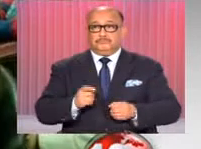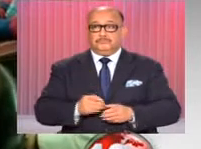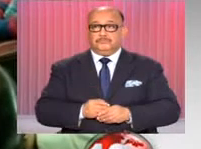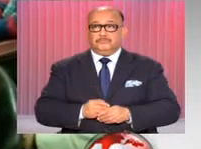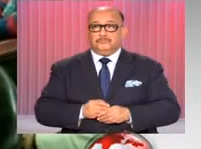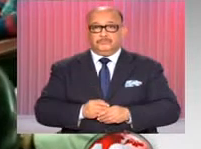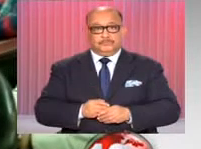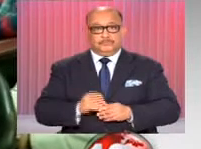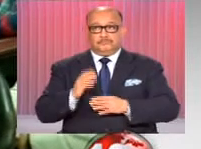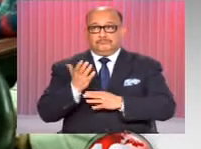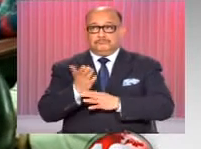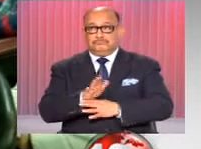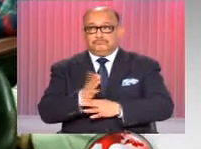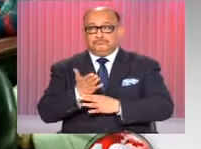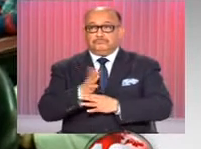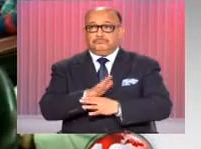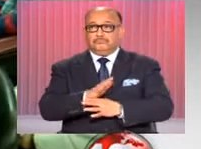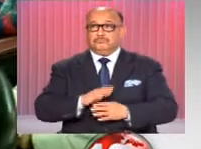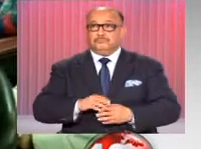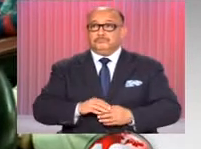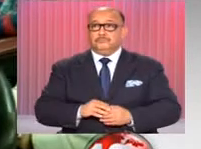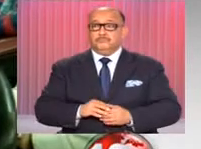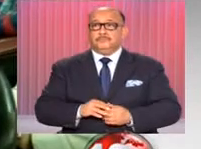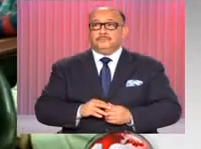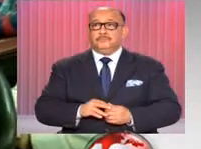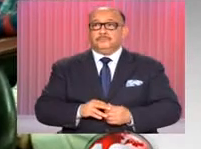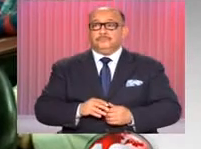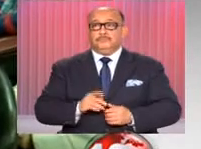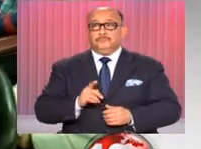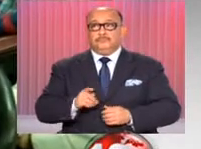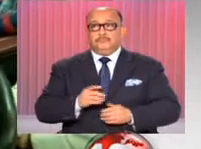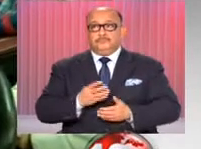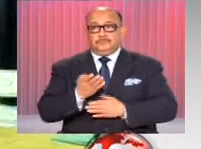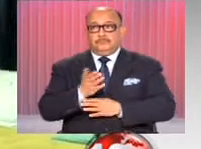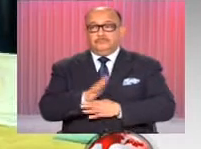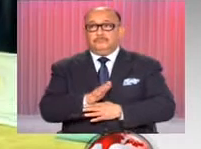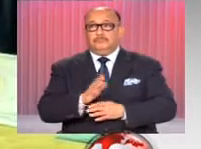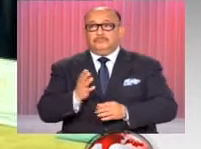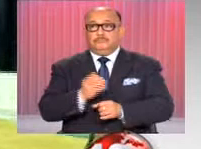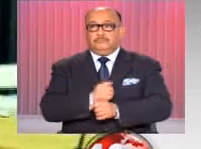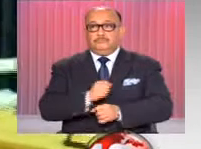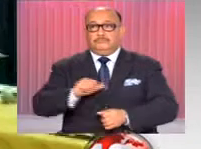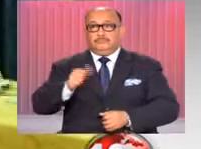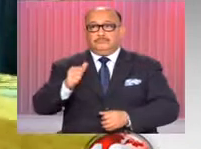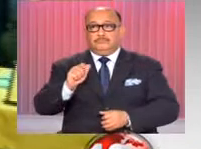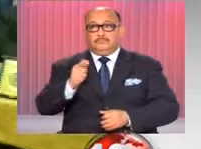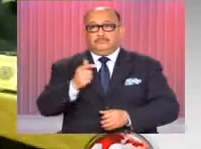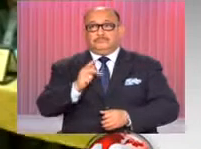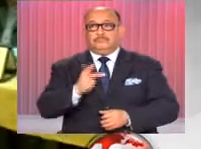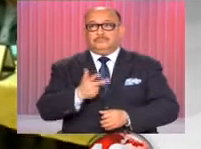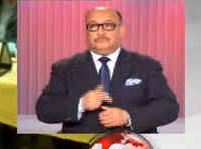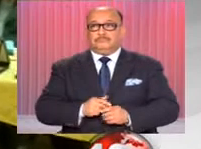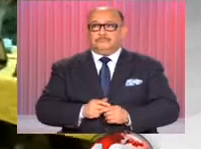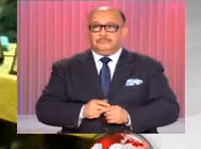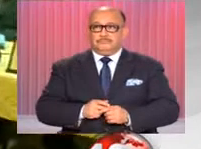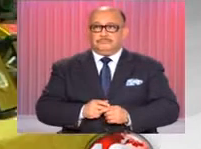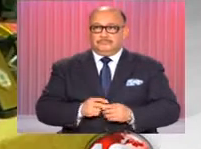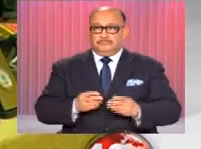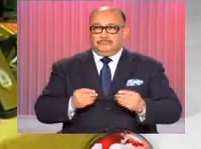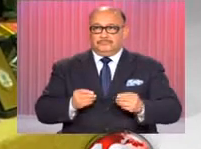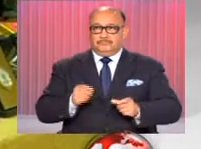القارص وحساسيتها الأمنية ليلتقوا ويوحدوا صفوفهم ويتفقوا على مبدأ